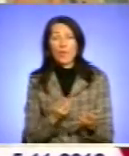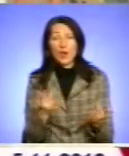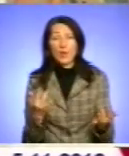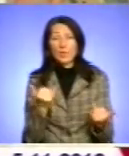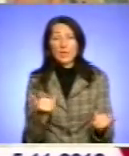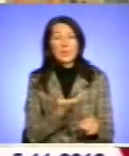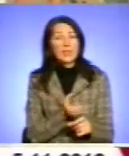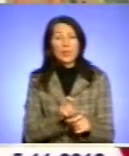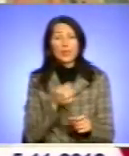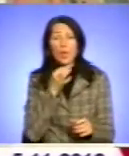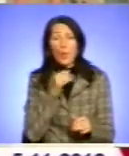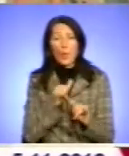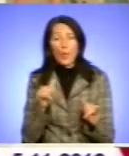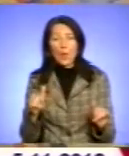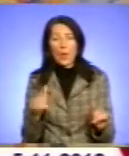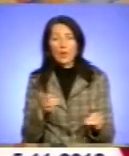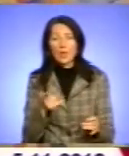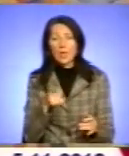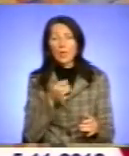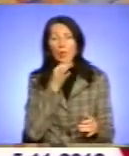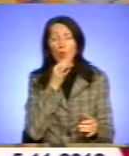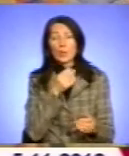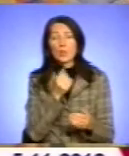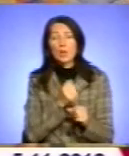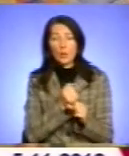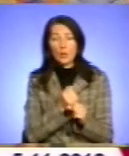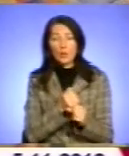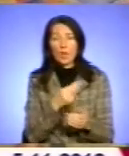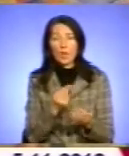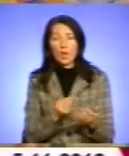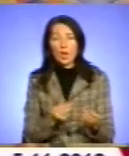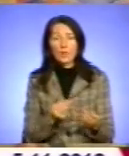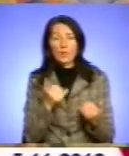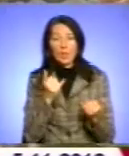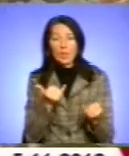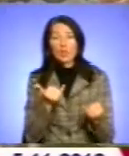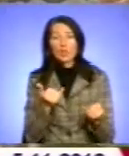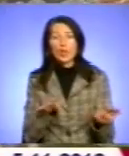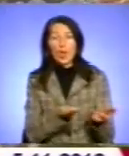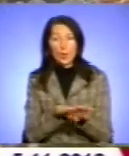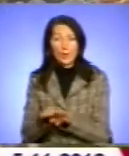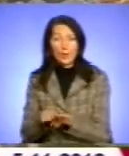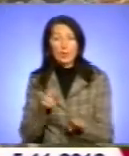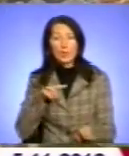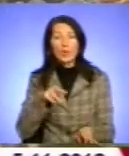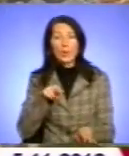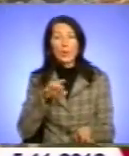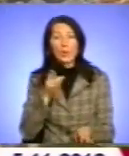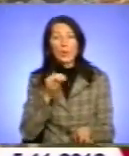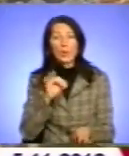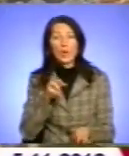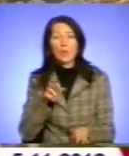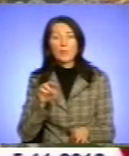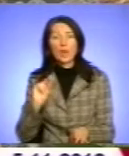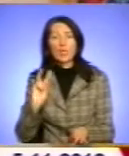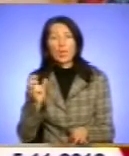Тетяні Балбус подобається виконувати ними живописні чи декоративні роботи. Її сьогодні порівнюють з Марією Примаченко. Однак кременецька